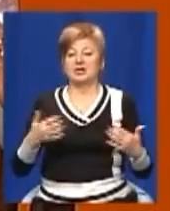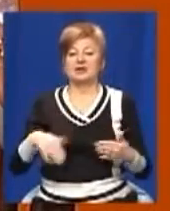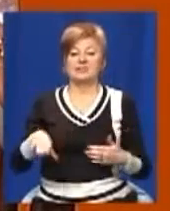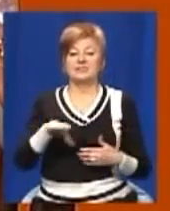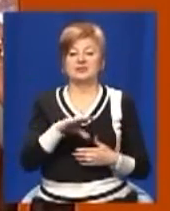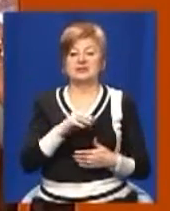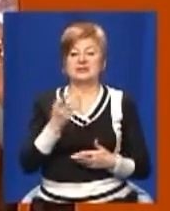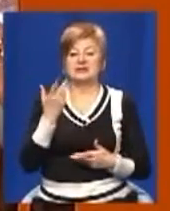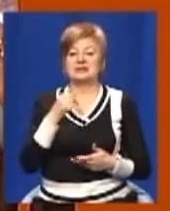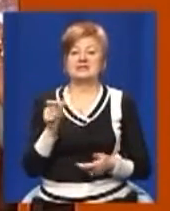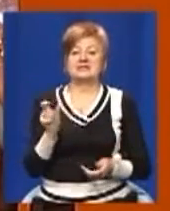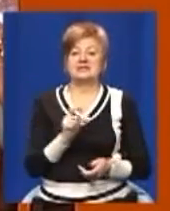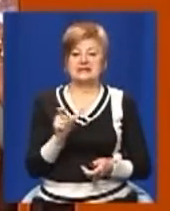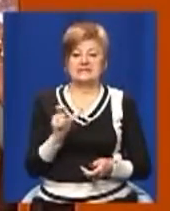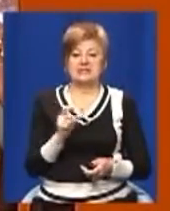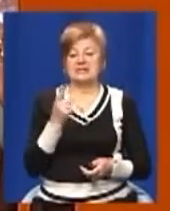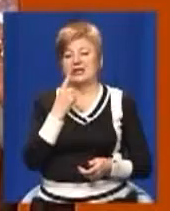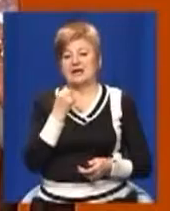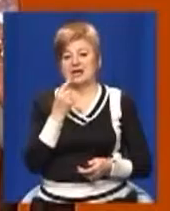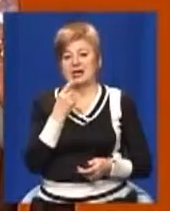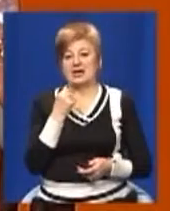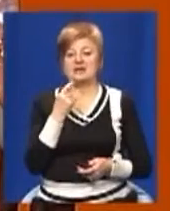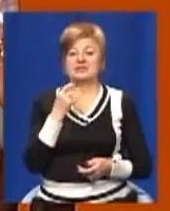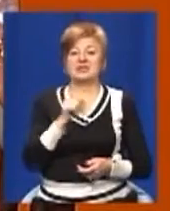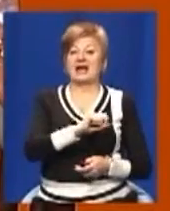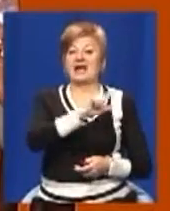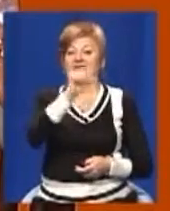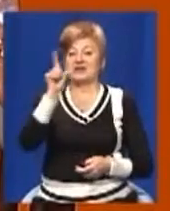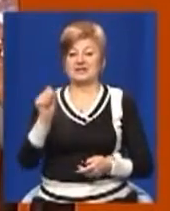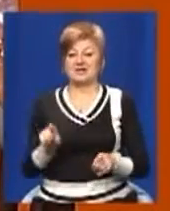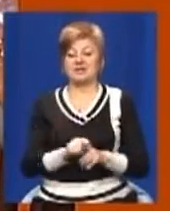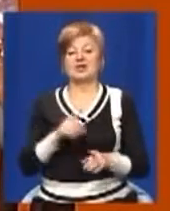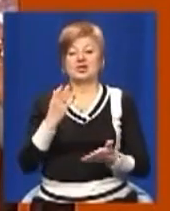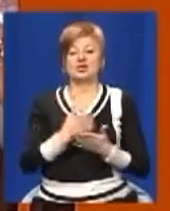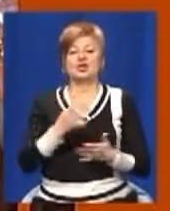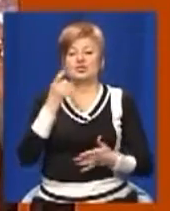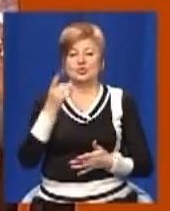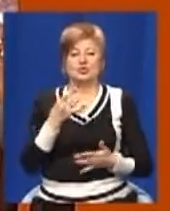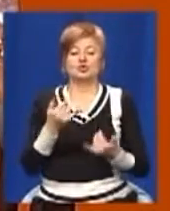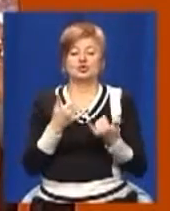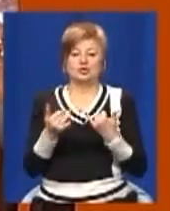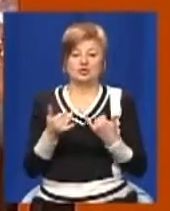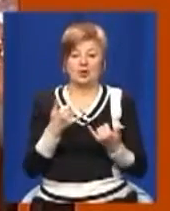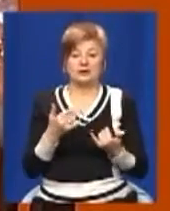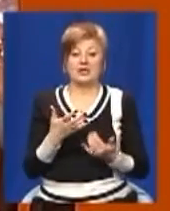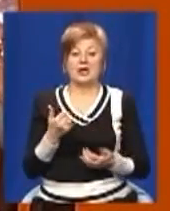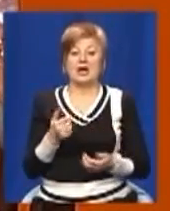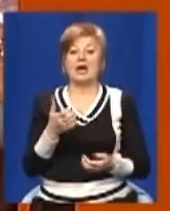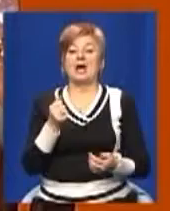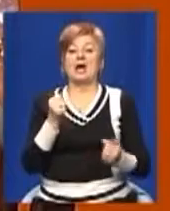кольори синій, червоний, веселкий, та ще рожевий, багато всяких кольорів.